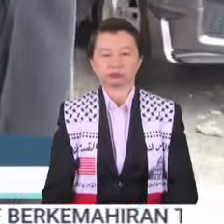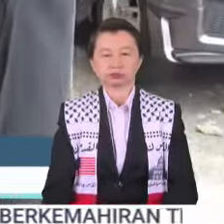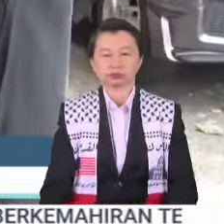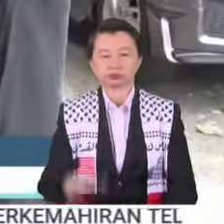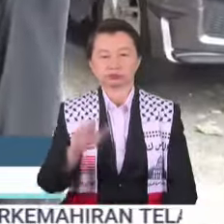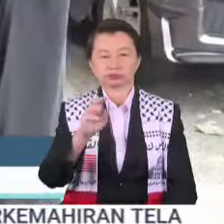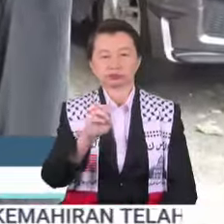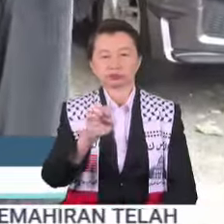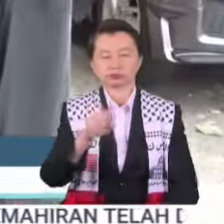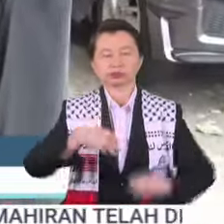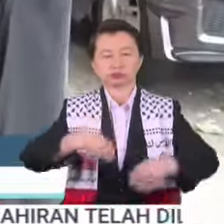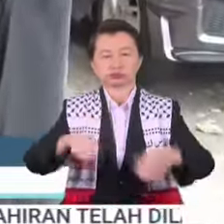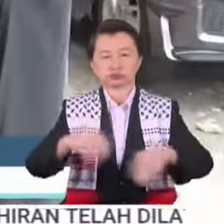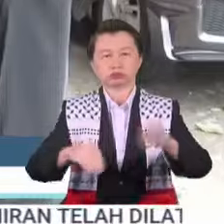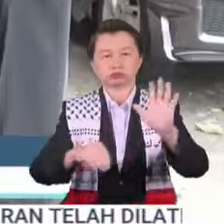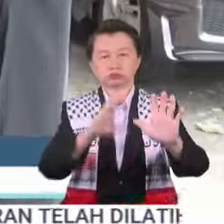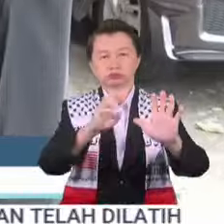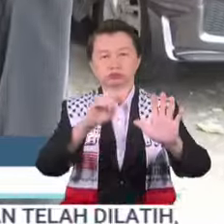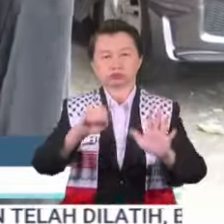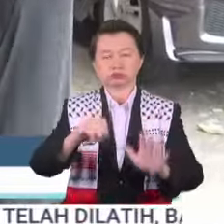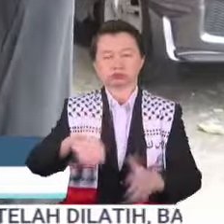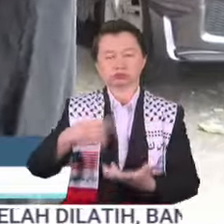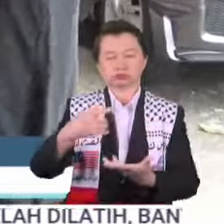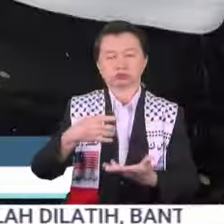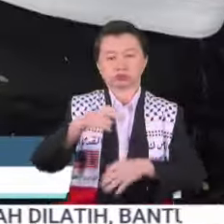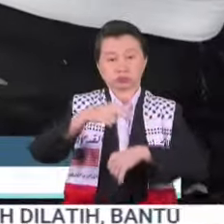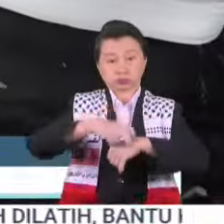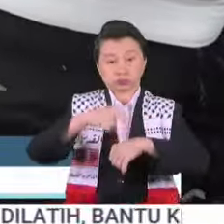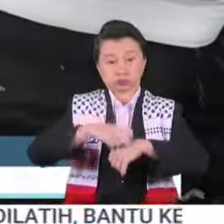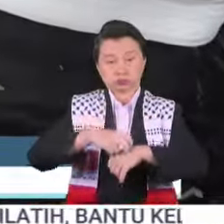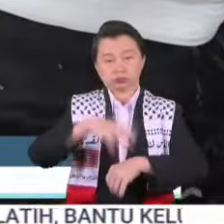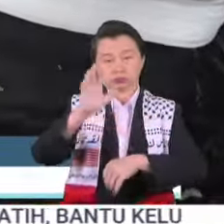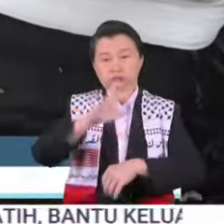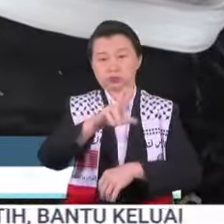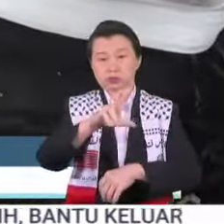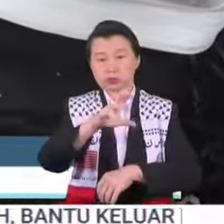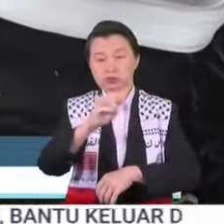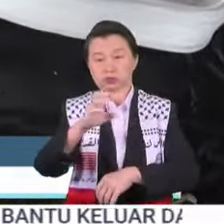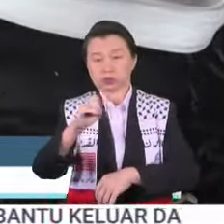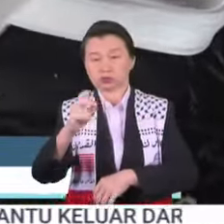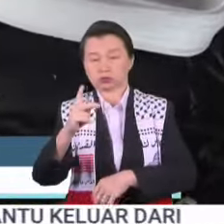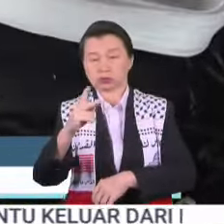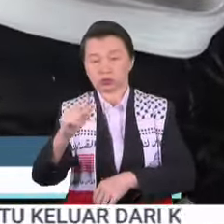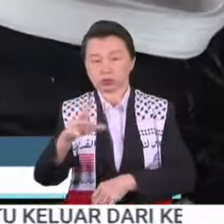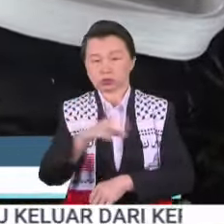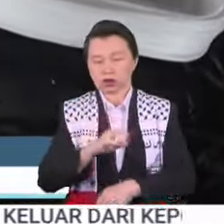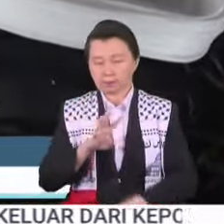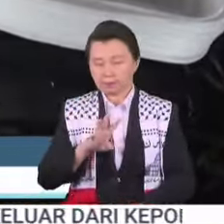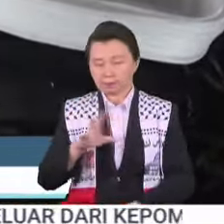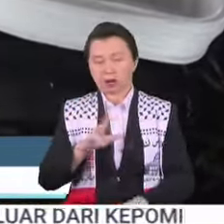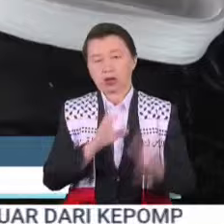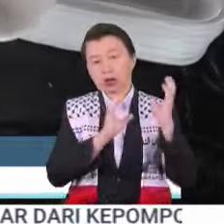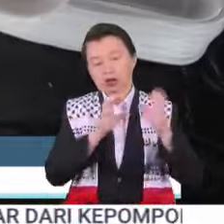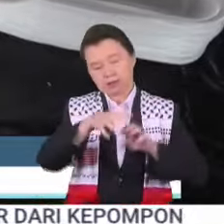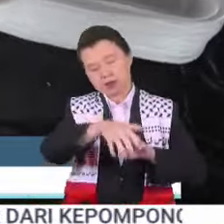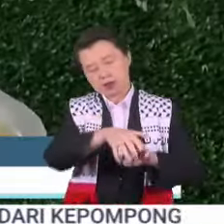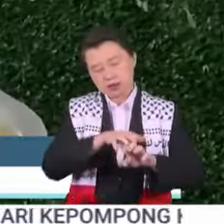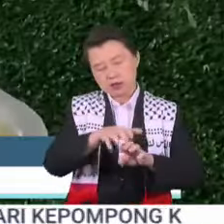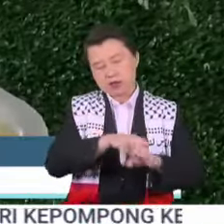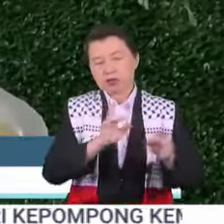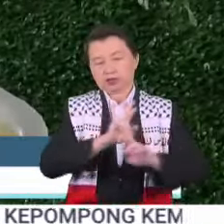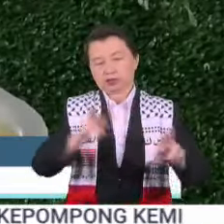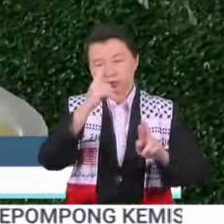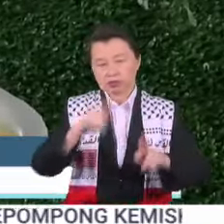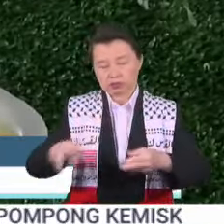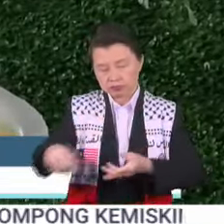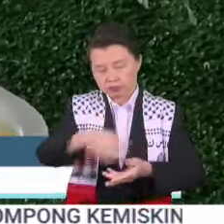Muhammad Anwar berjaya menjual hampir 500 bekas ubi tonyoh. Lebih 300 kilogram ubi kayu dan 45 kilogram kelapa parut disediakan untuk